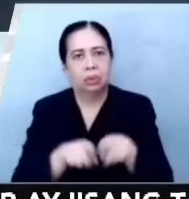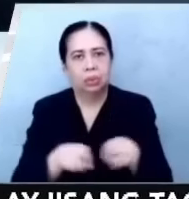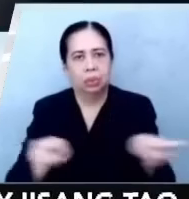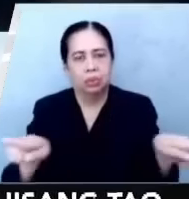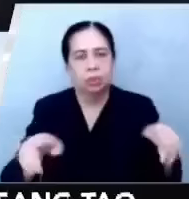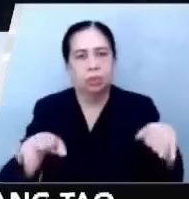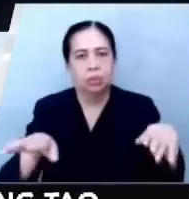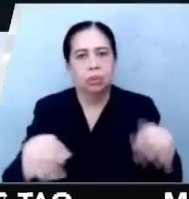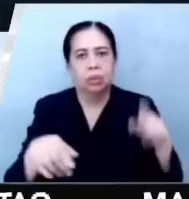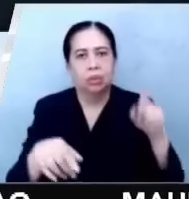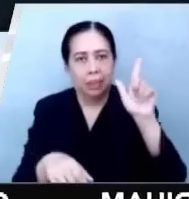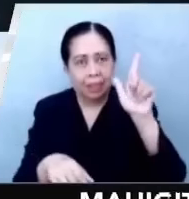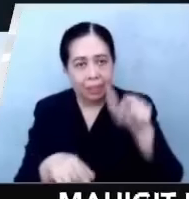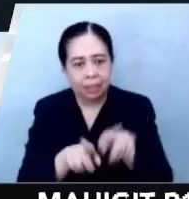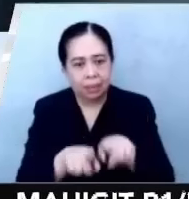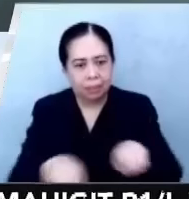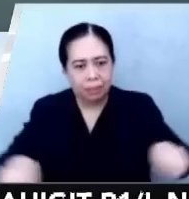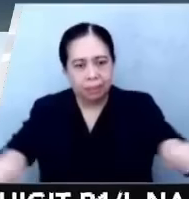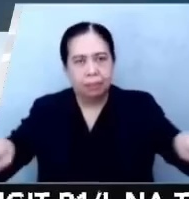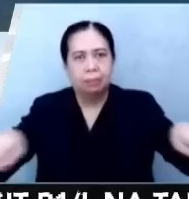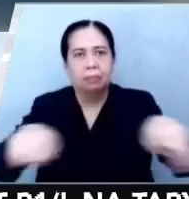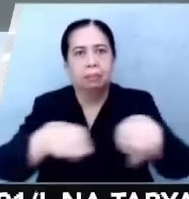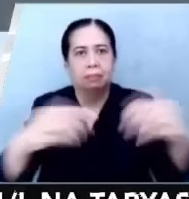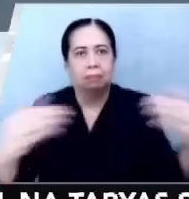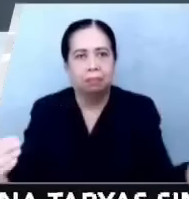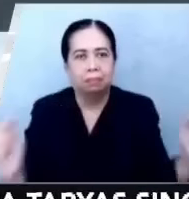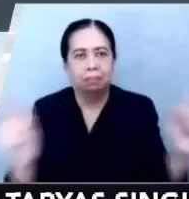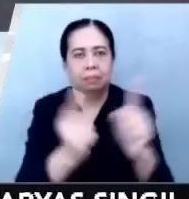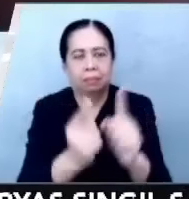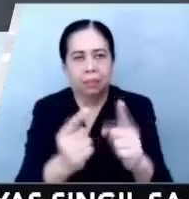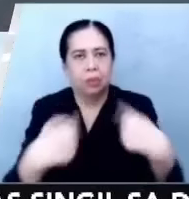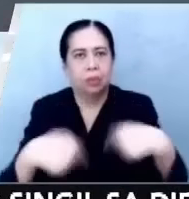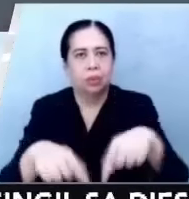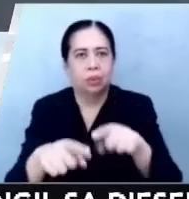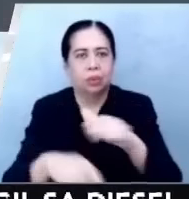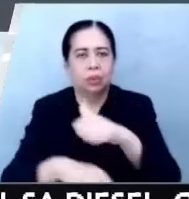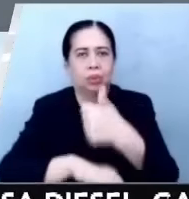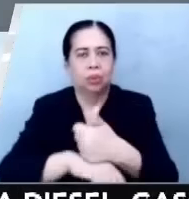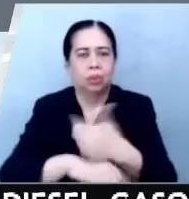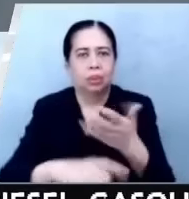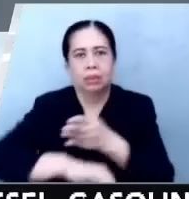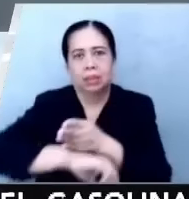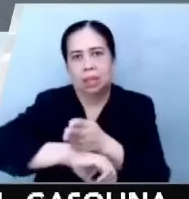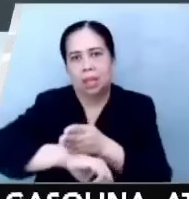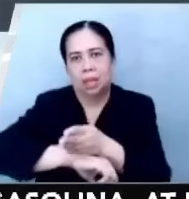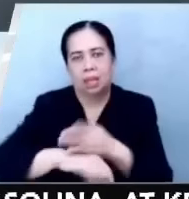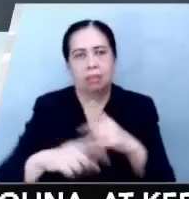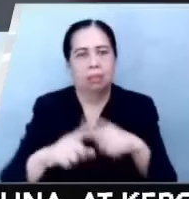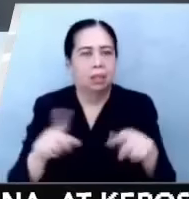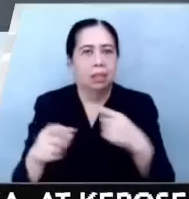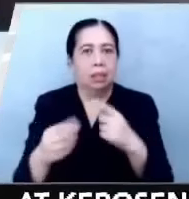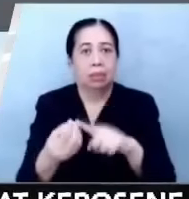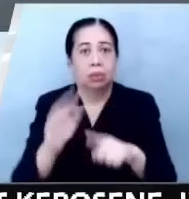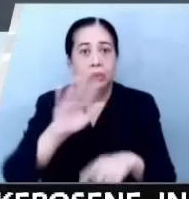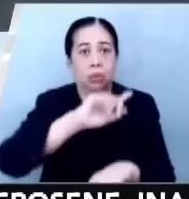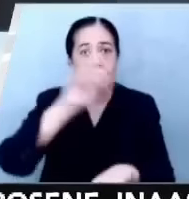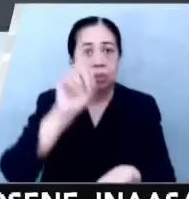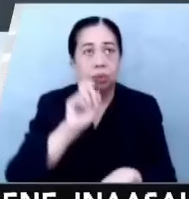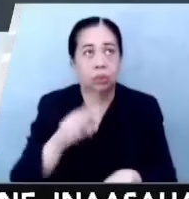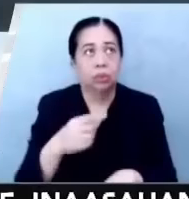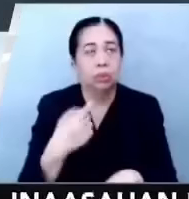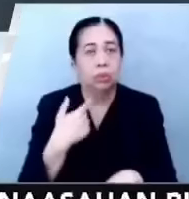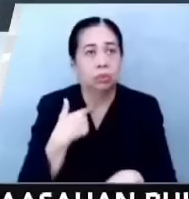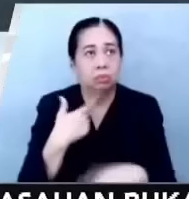meet up while they proceed doon sa home port nila sa Bataan. Ngayon, regarding your question, sir, no, would it be a